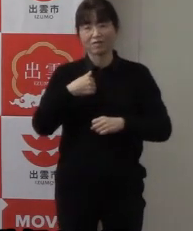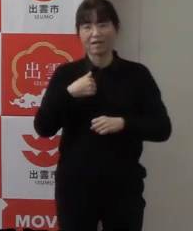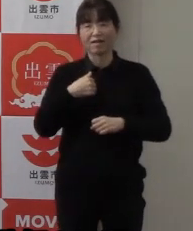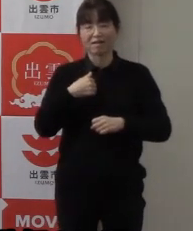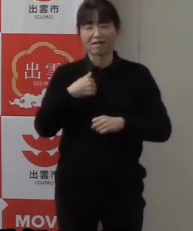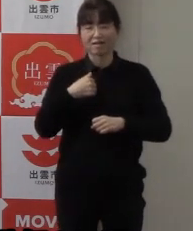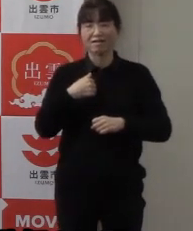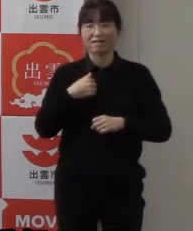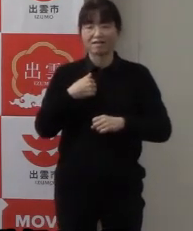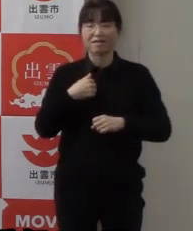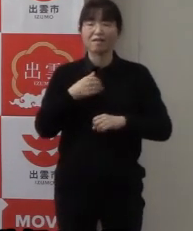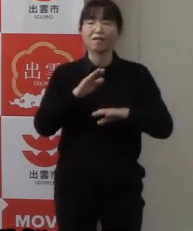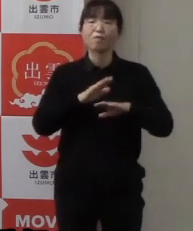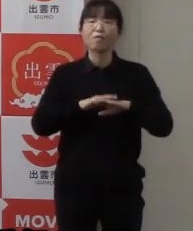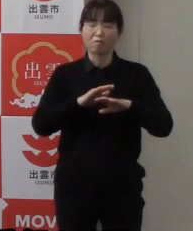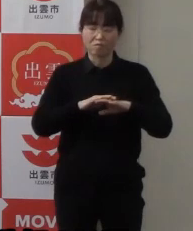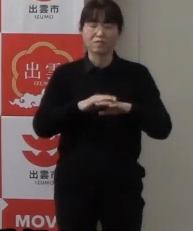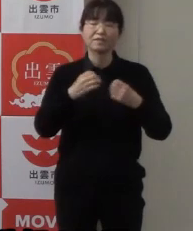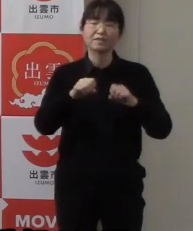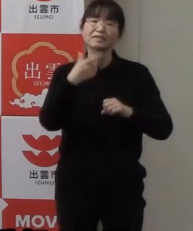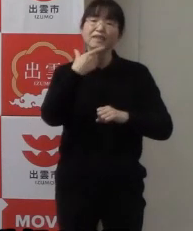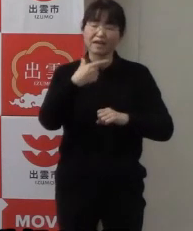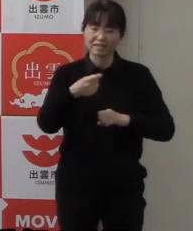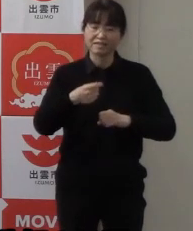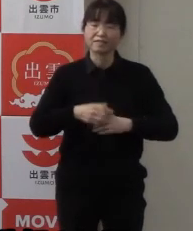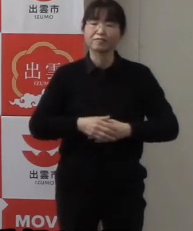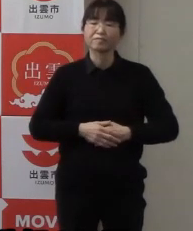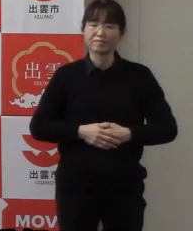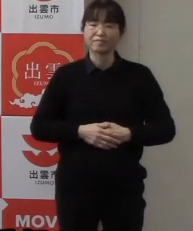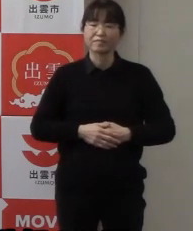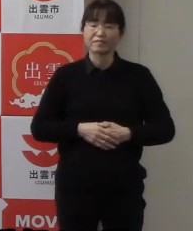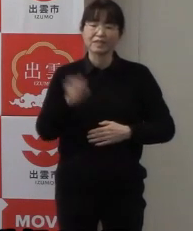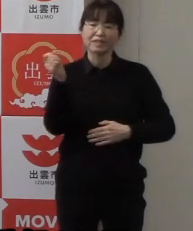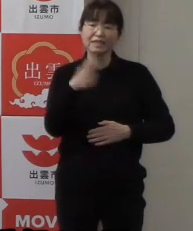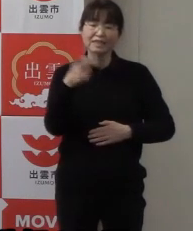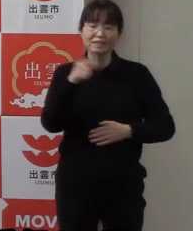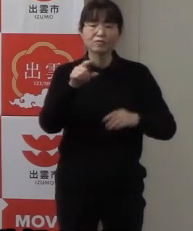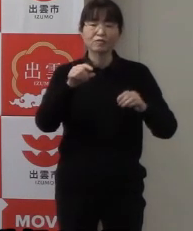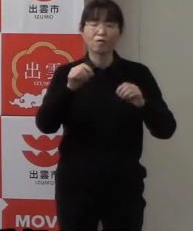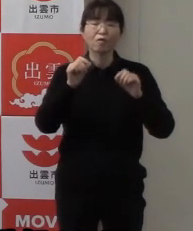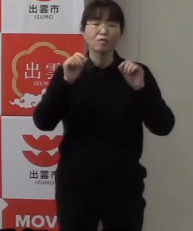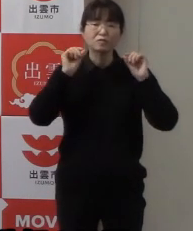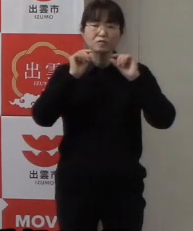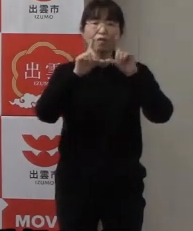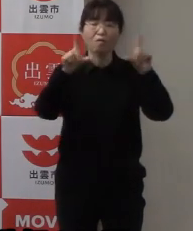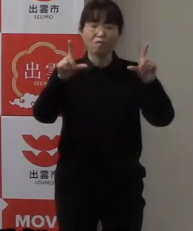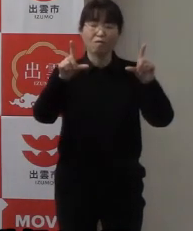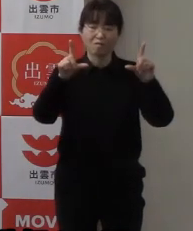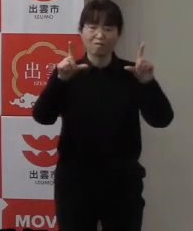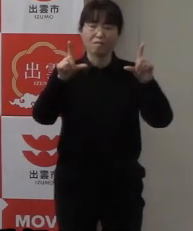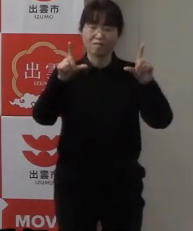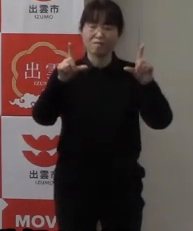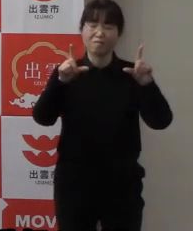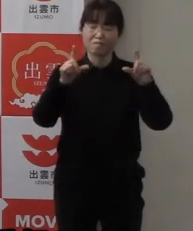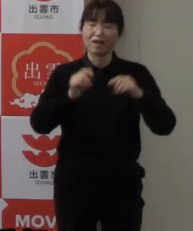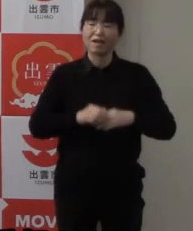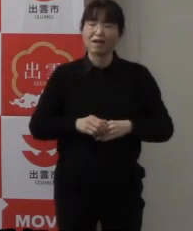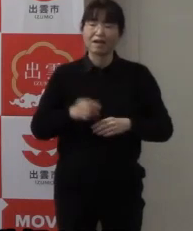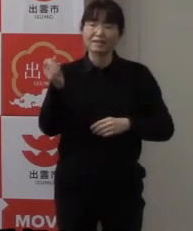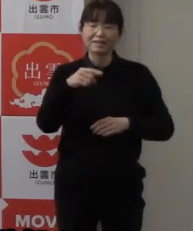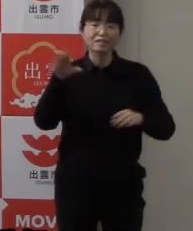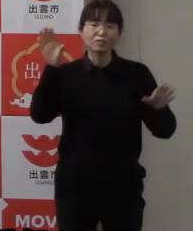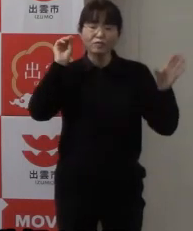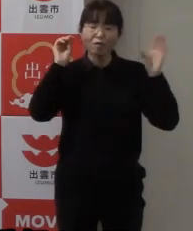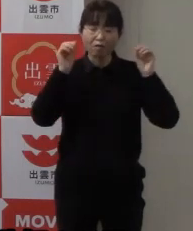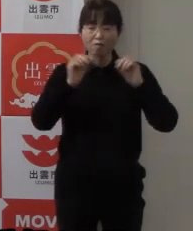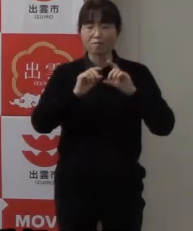ような、ことにしたいと思ってます。またあと緊急情報につきましては、ここで緊急情報を